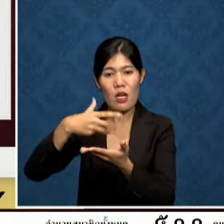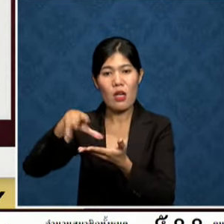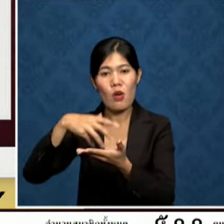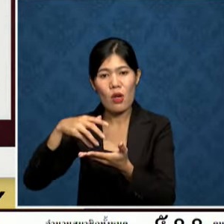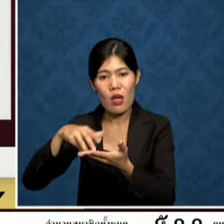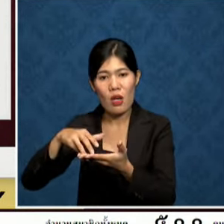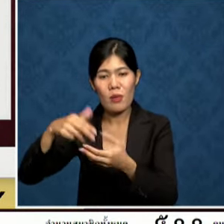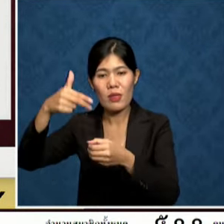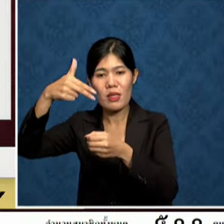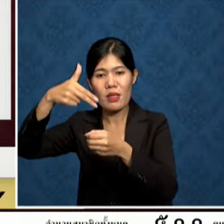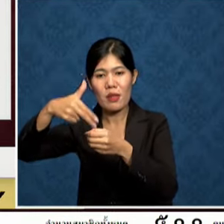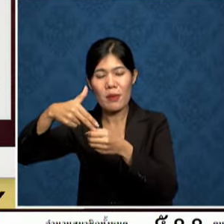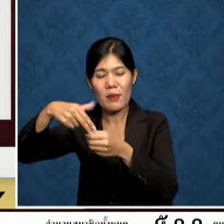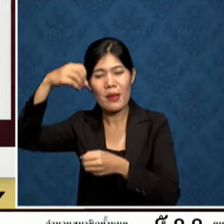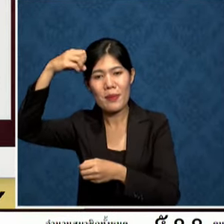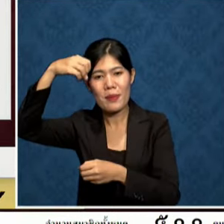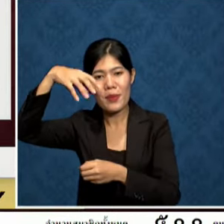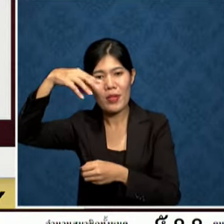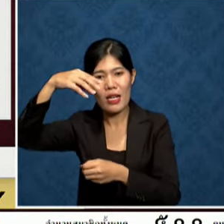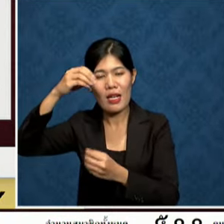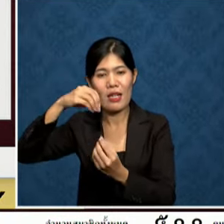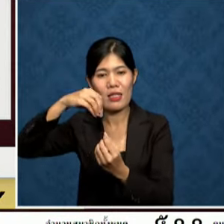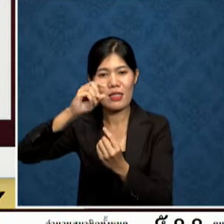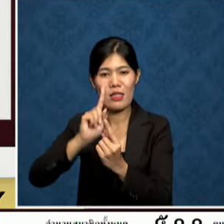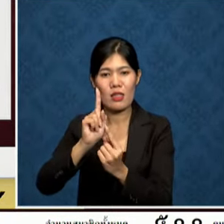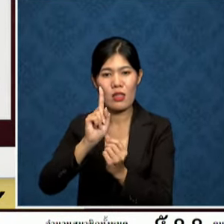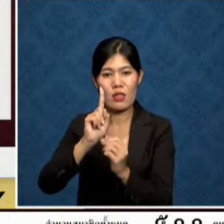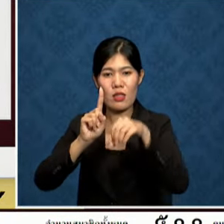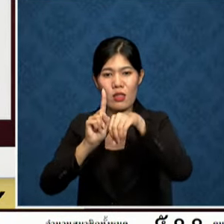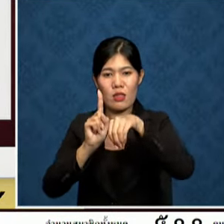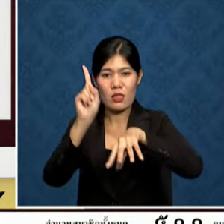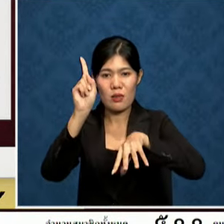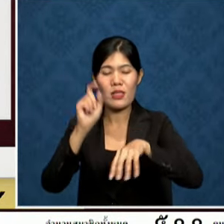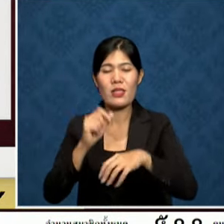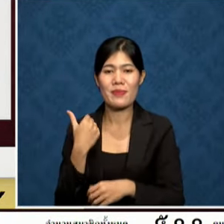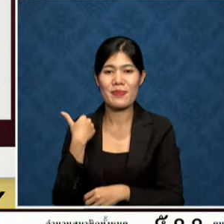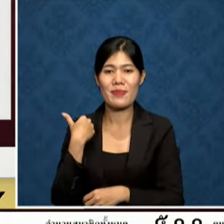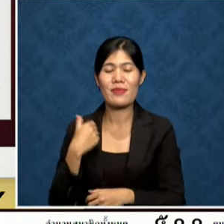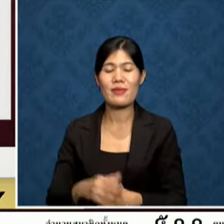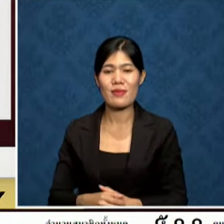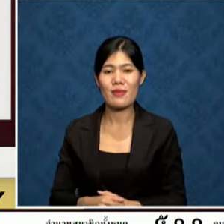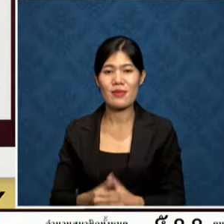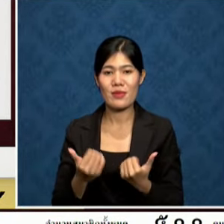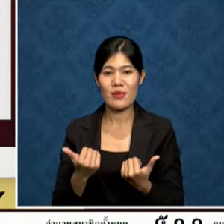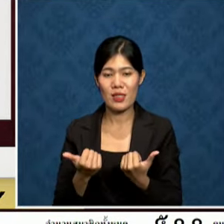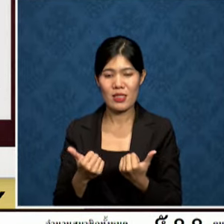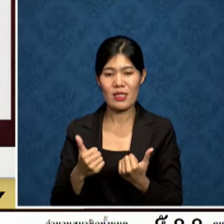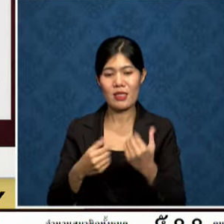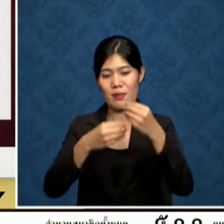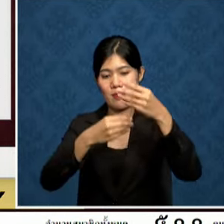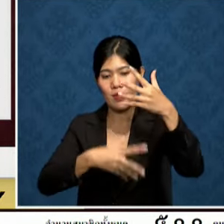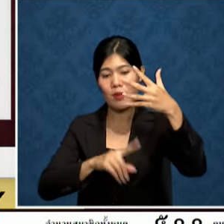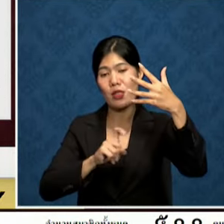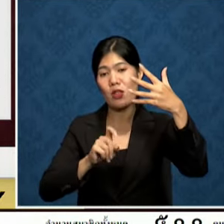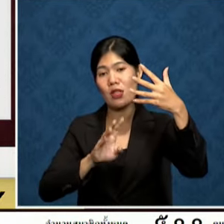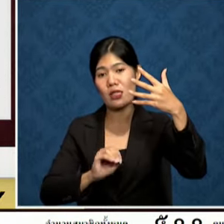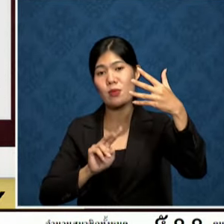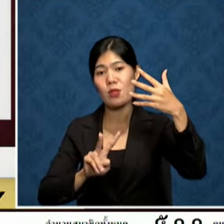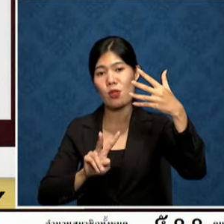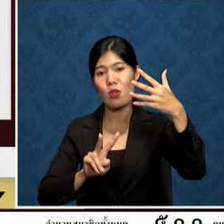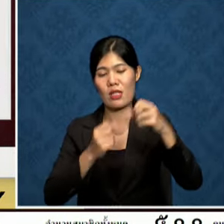นิวเคลียร์ด้วยค่ะท่านประธานนะคะดังนั้นเนี่ยมันไม่มีทางที่คุณจะผิดเป้าไปจากนี้ได้นะคะดังนั้น 142ประเด็นทำได้หมดเนี่ยดิฉัน